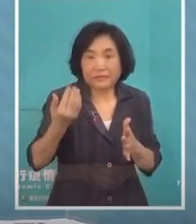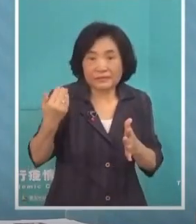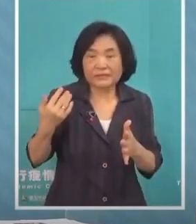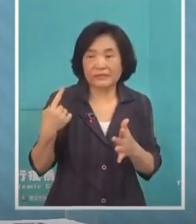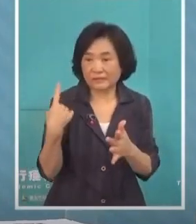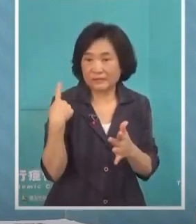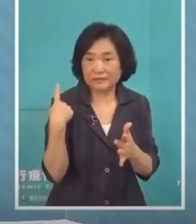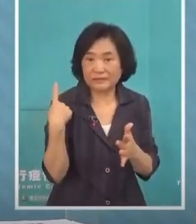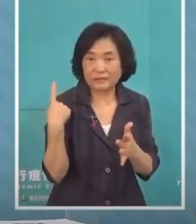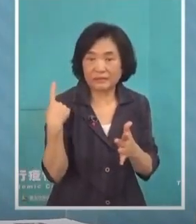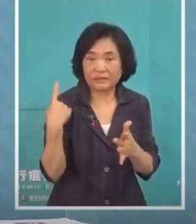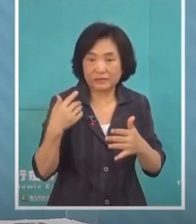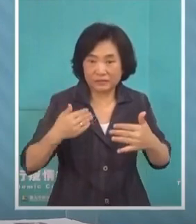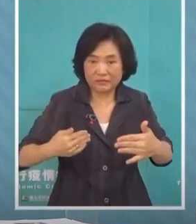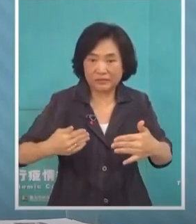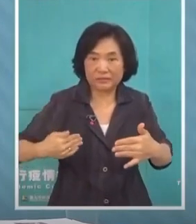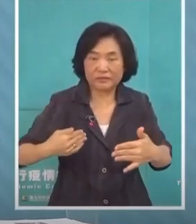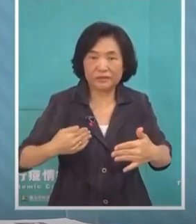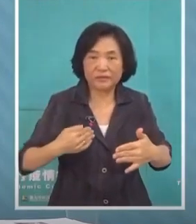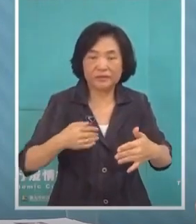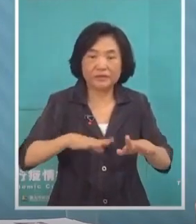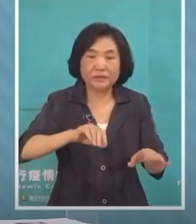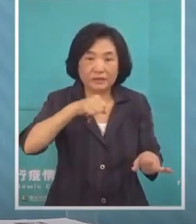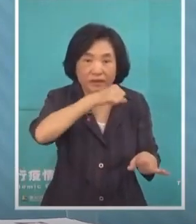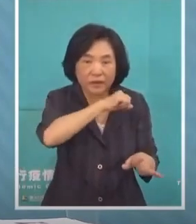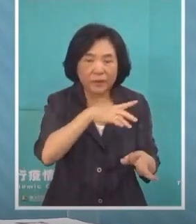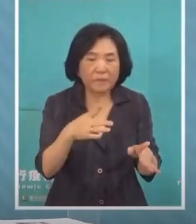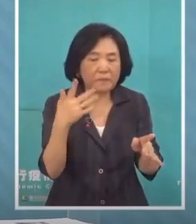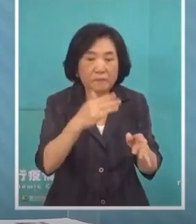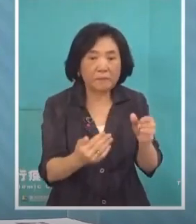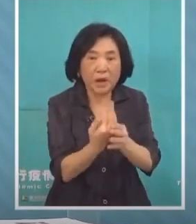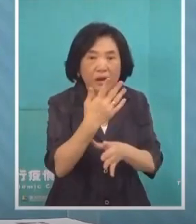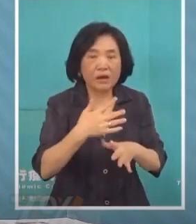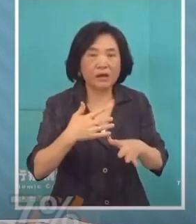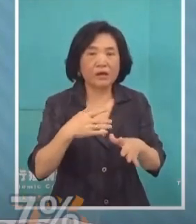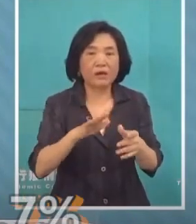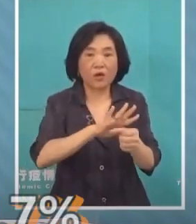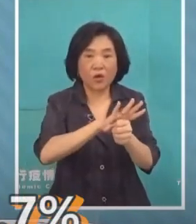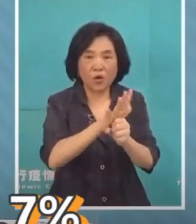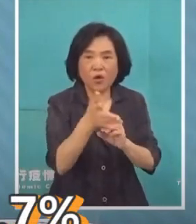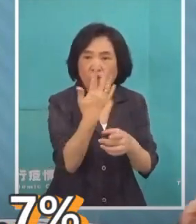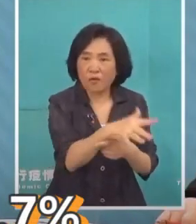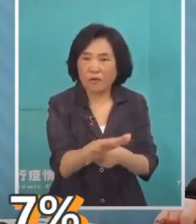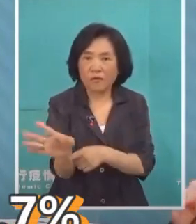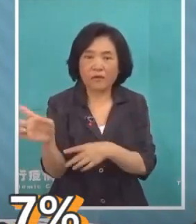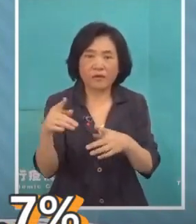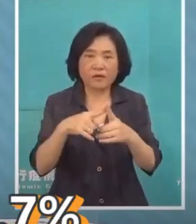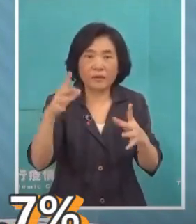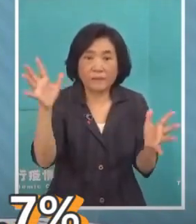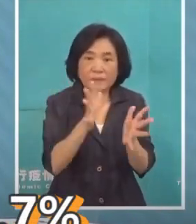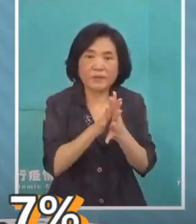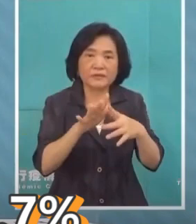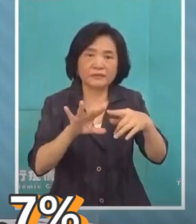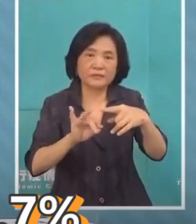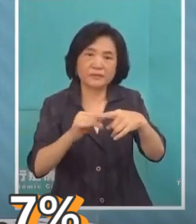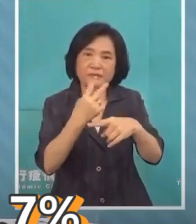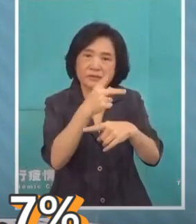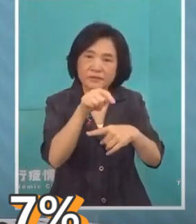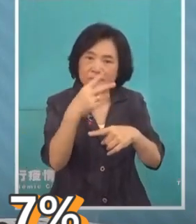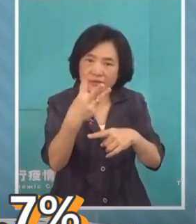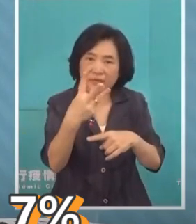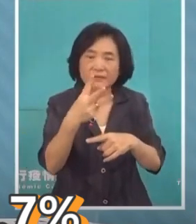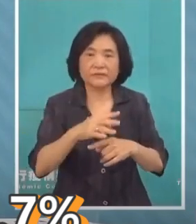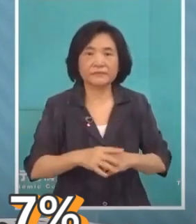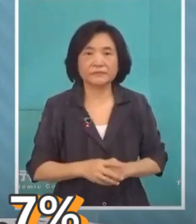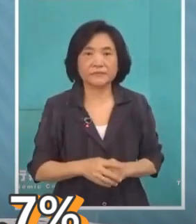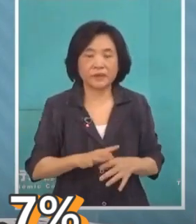过本土的这个在台湾发生的新冠肺炎啊，死亡率算起来是 2.3% 的，